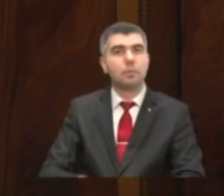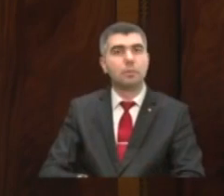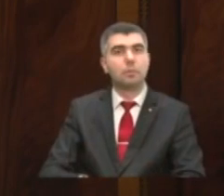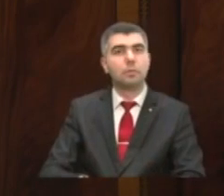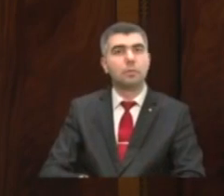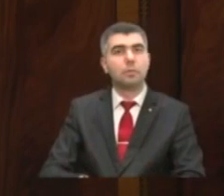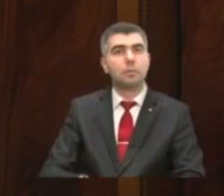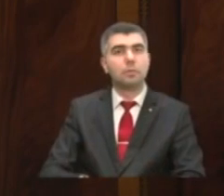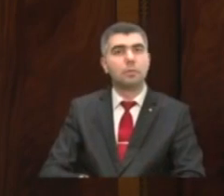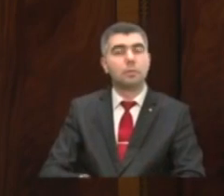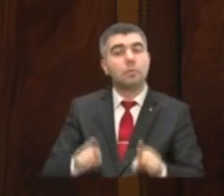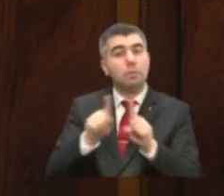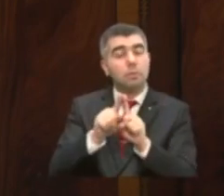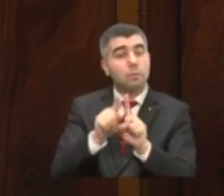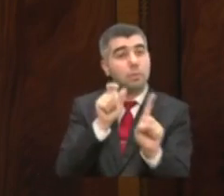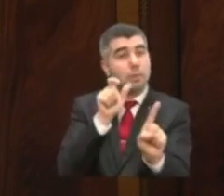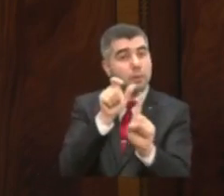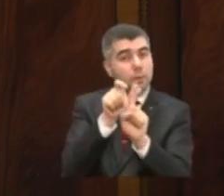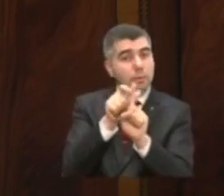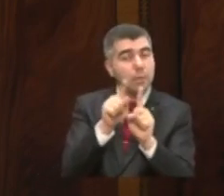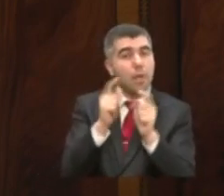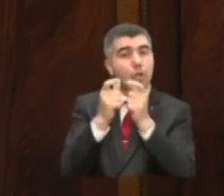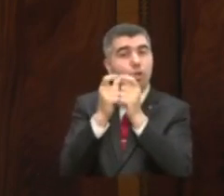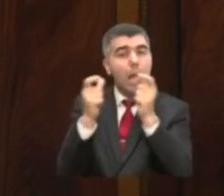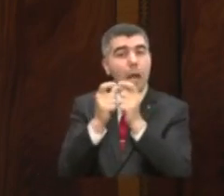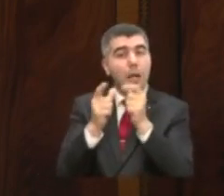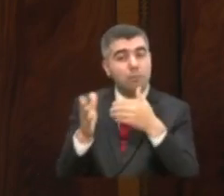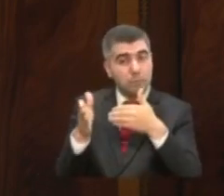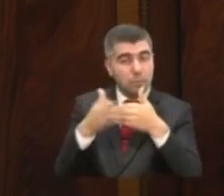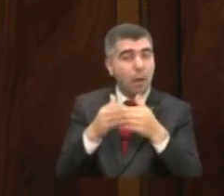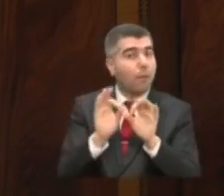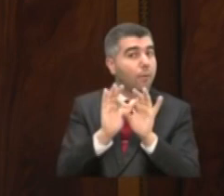كيهضر أولا على حماية المقاولة من الإفلاس،